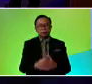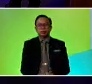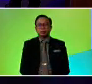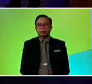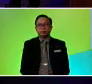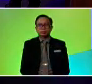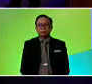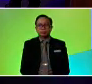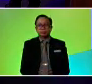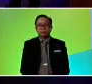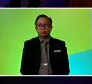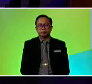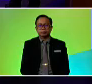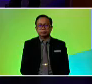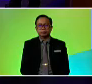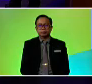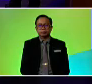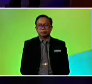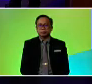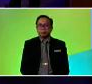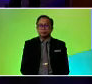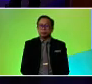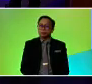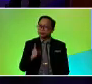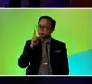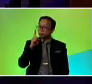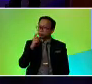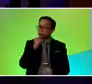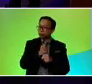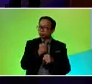Oke nampak gue sedang bagi satu